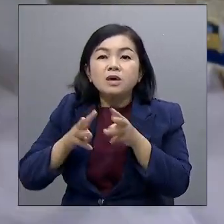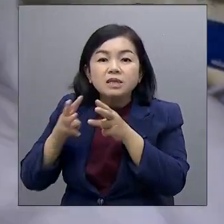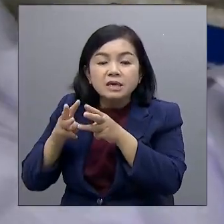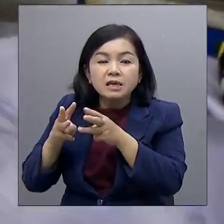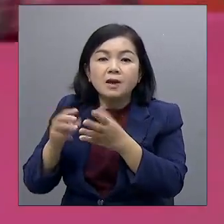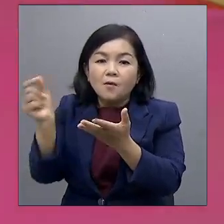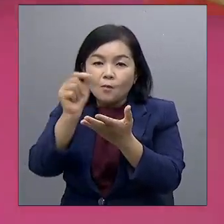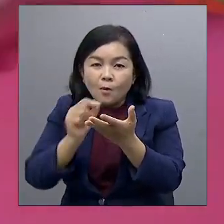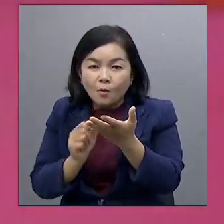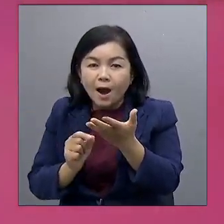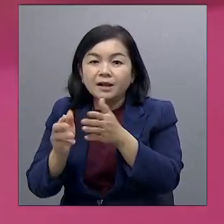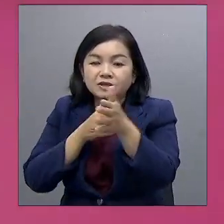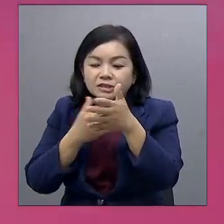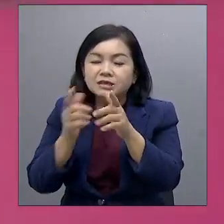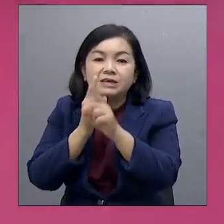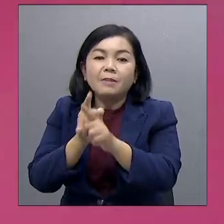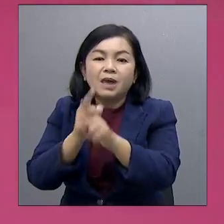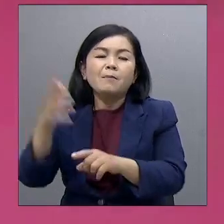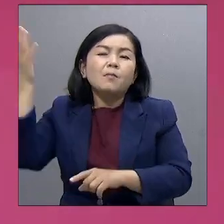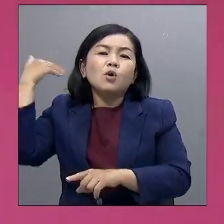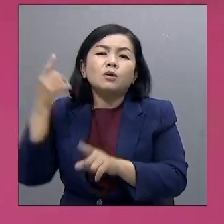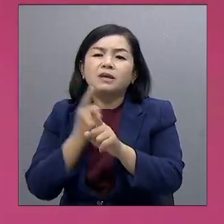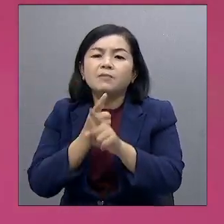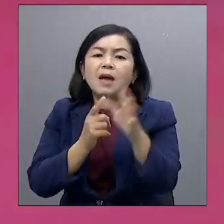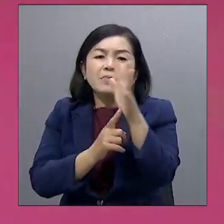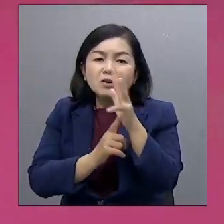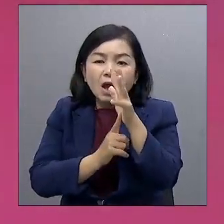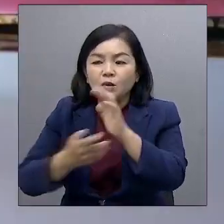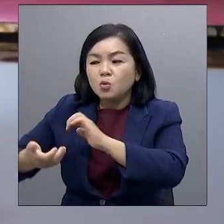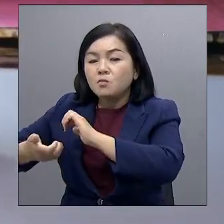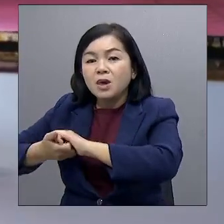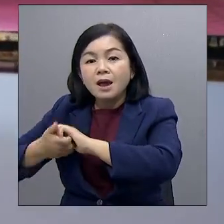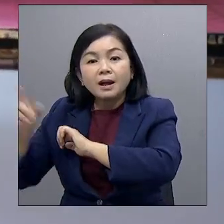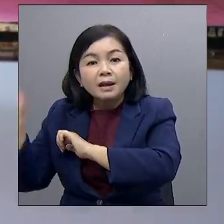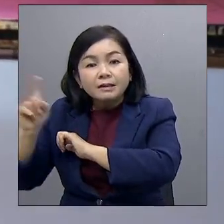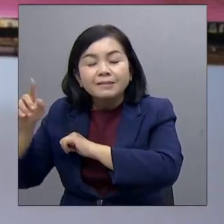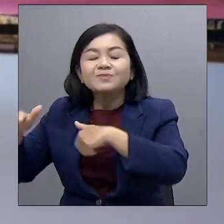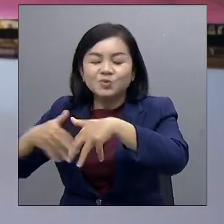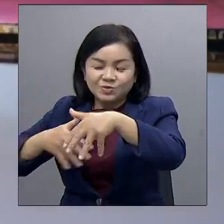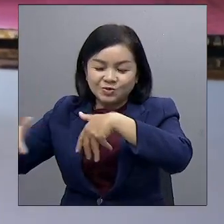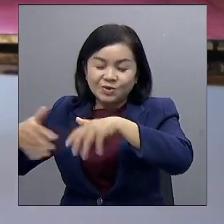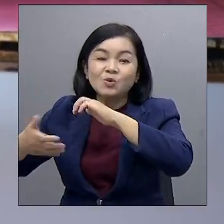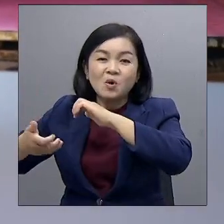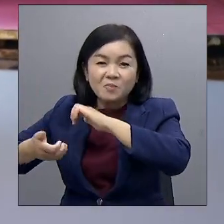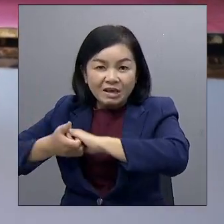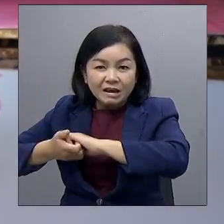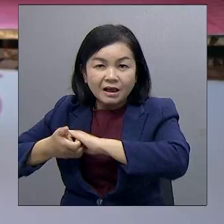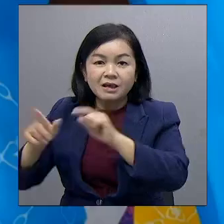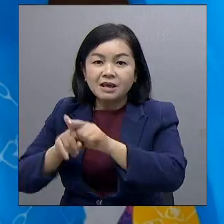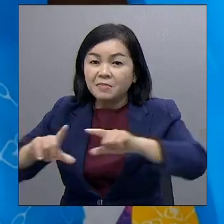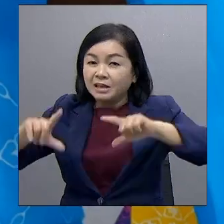สีทำตามขั้นตอนเดิมเราทำขึ้นมาด้วยความร่วมแรงร่วมใจของคนในชุมชนให้สัญลักษณ์ของ